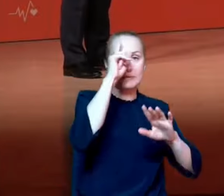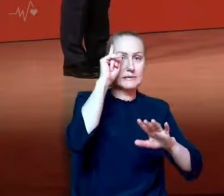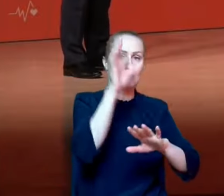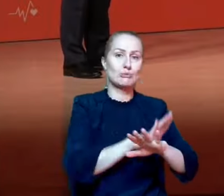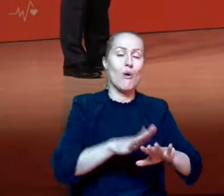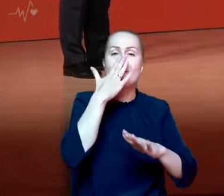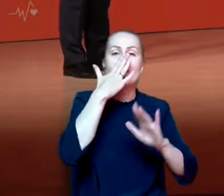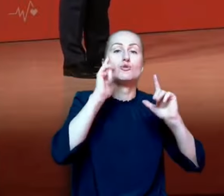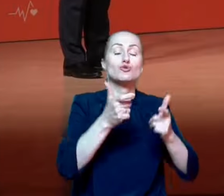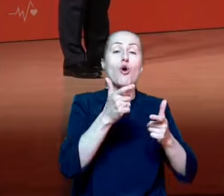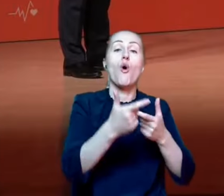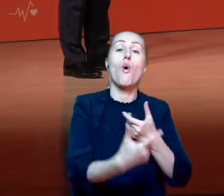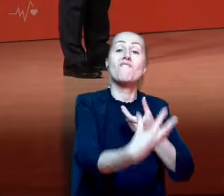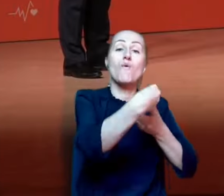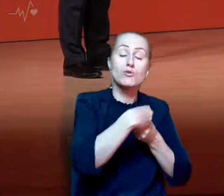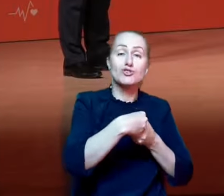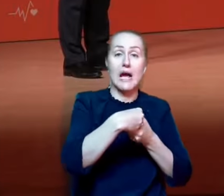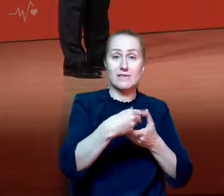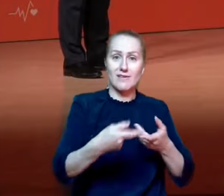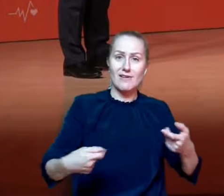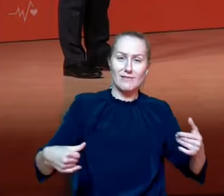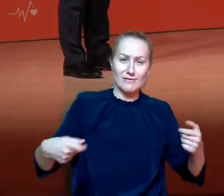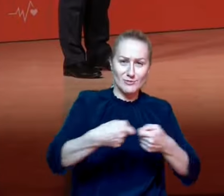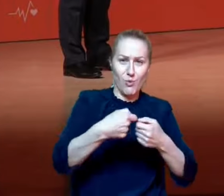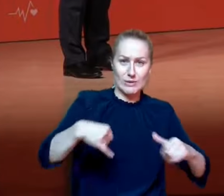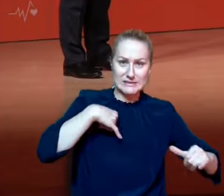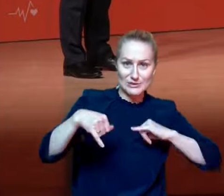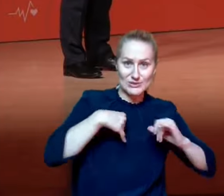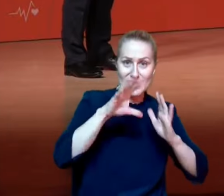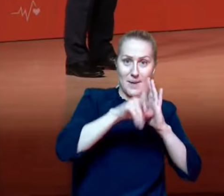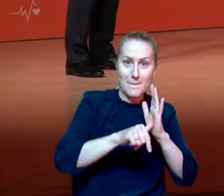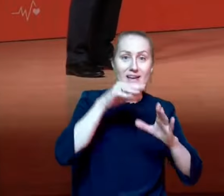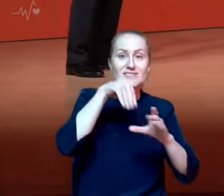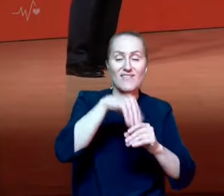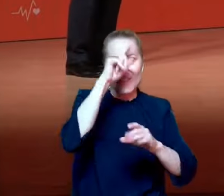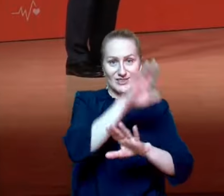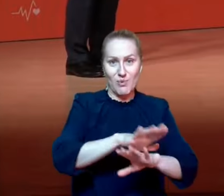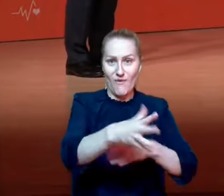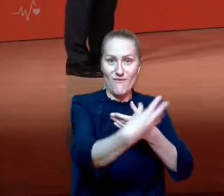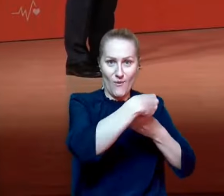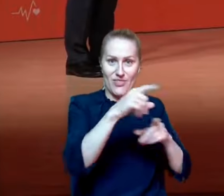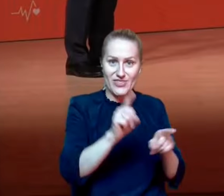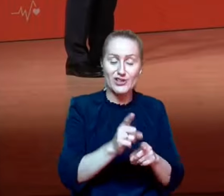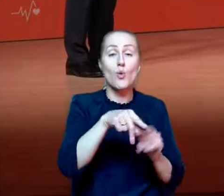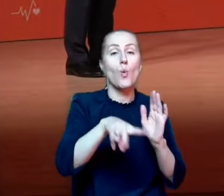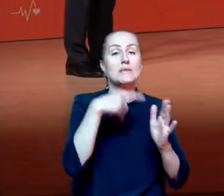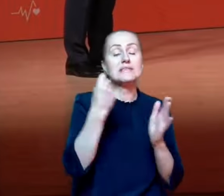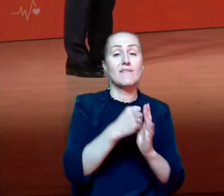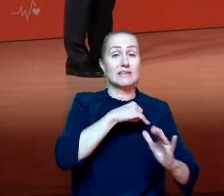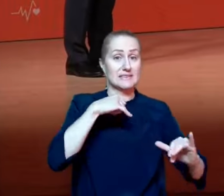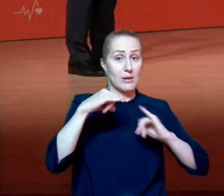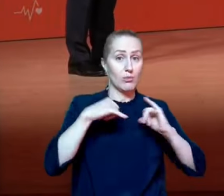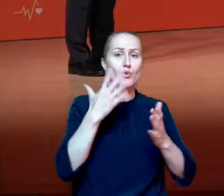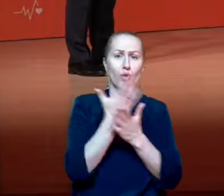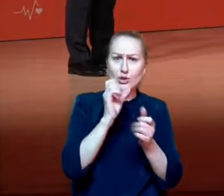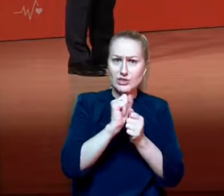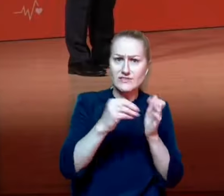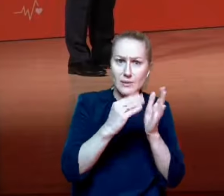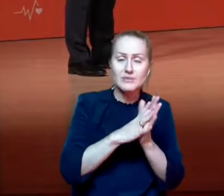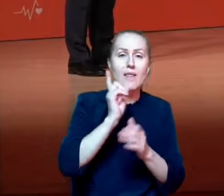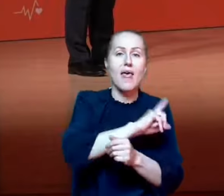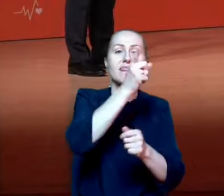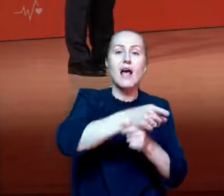w współzarządzanie miastem społeczeństwa. Mamy już w ustawie nawet wpisane samorządowej nakaz tworzenia